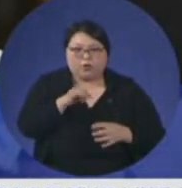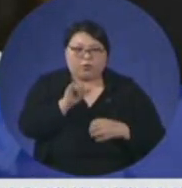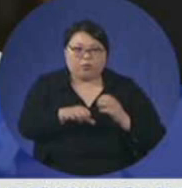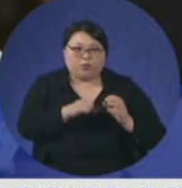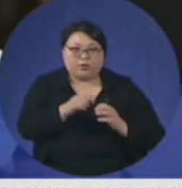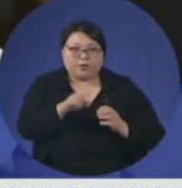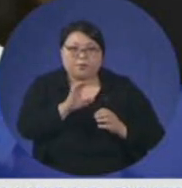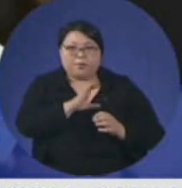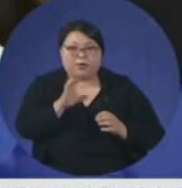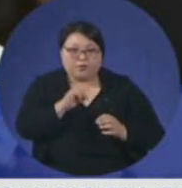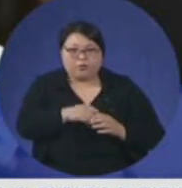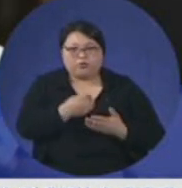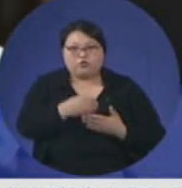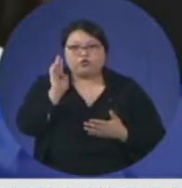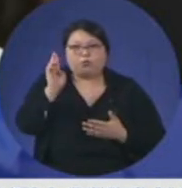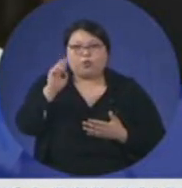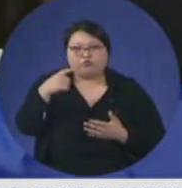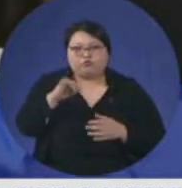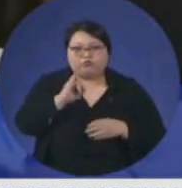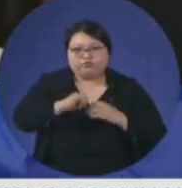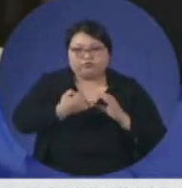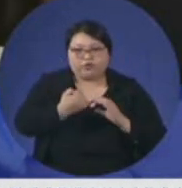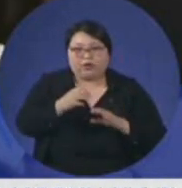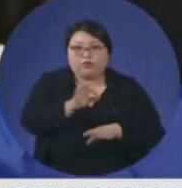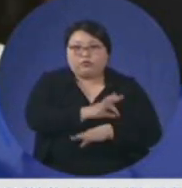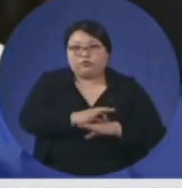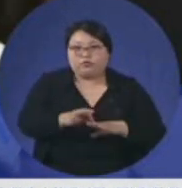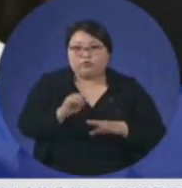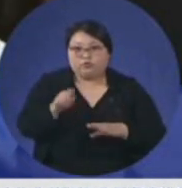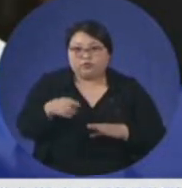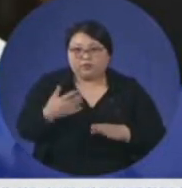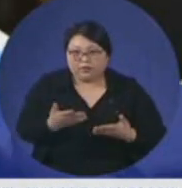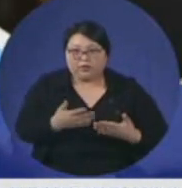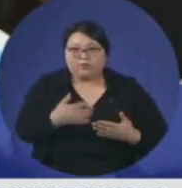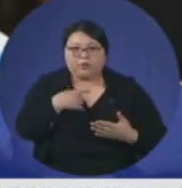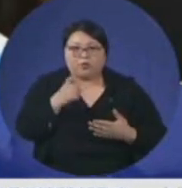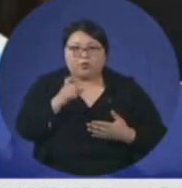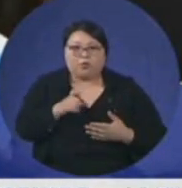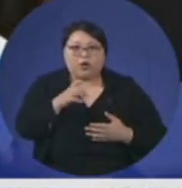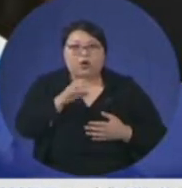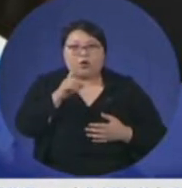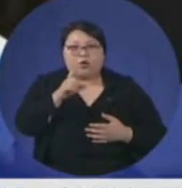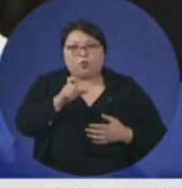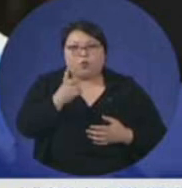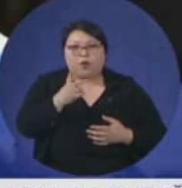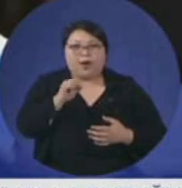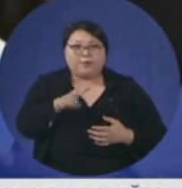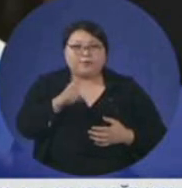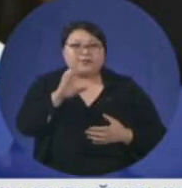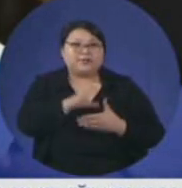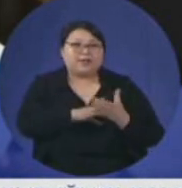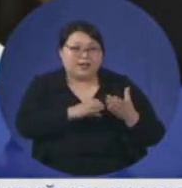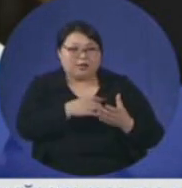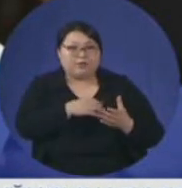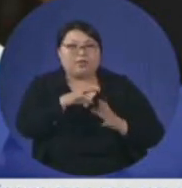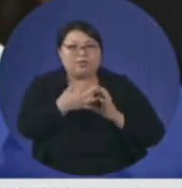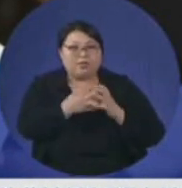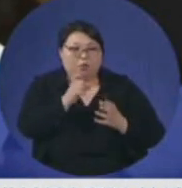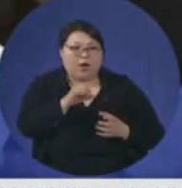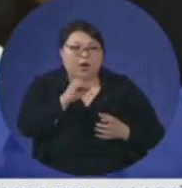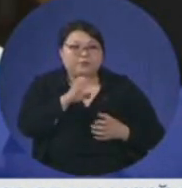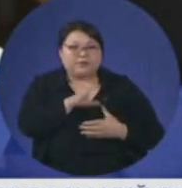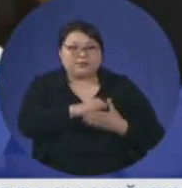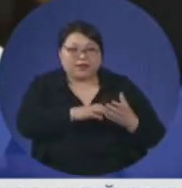байгууллагуудтай Японы одоо JICA төсөлтэй нэгдүгээр төрөх хамгийн цантаа одоо хамтарч одоо их хөрөгчдийг сургах гаргаж бол чадах